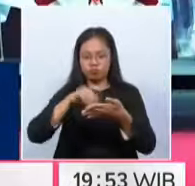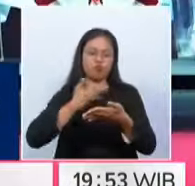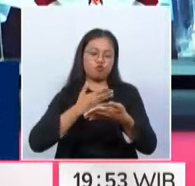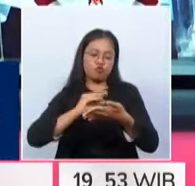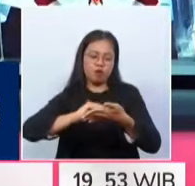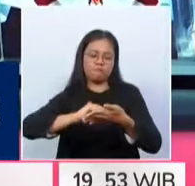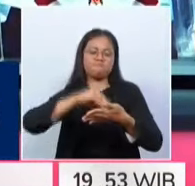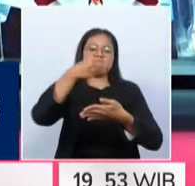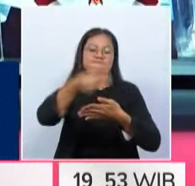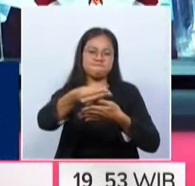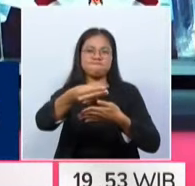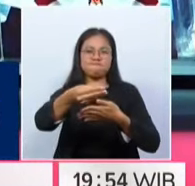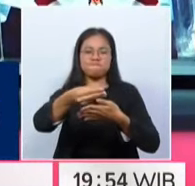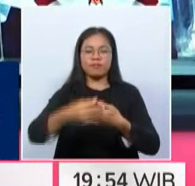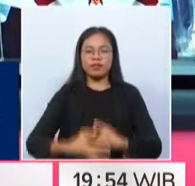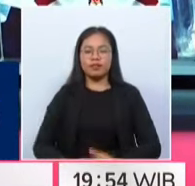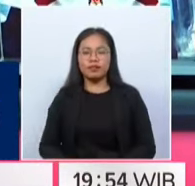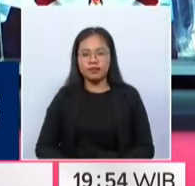dengan